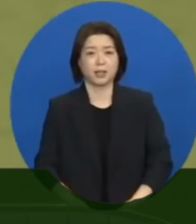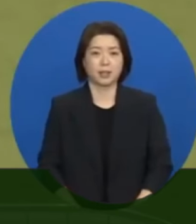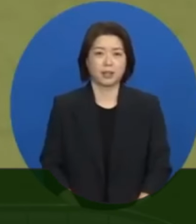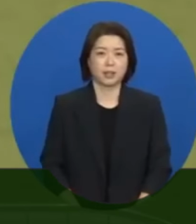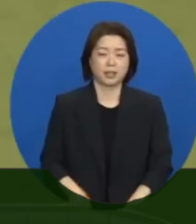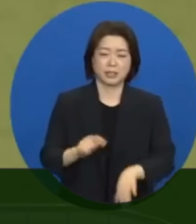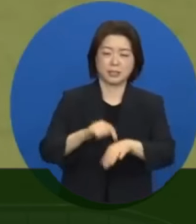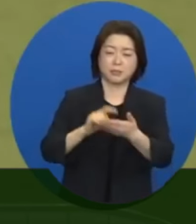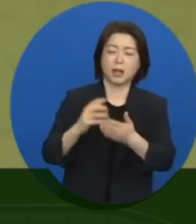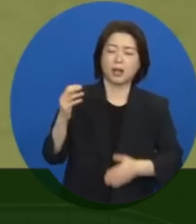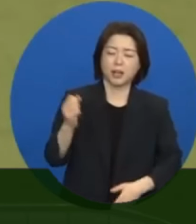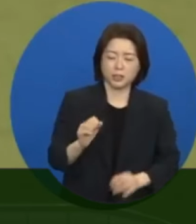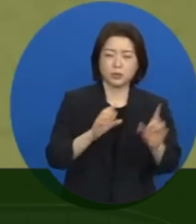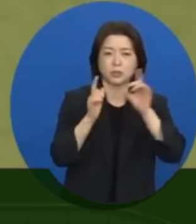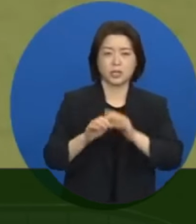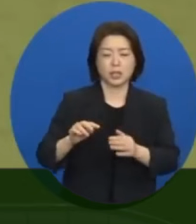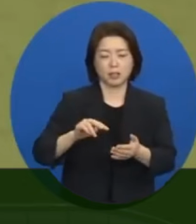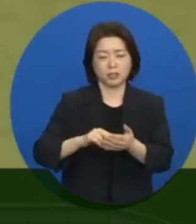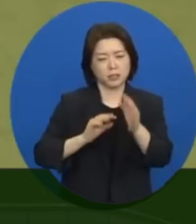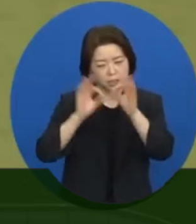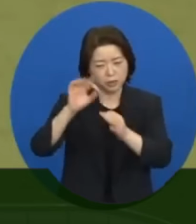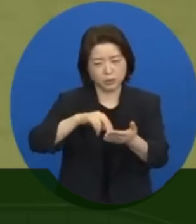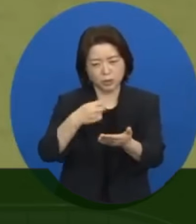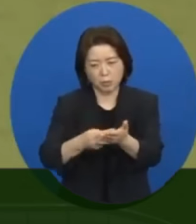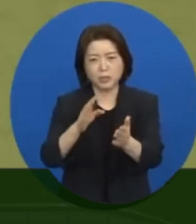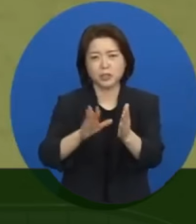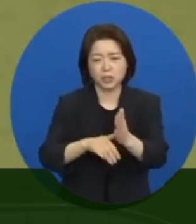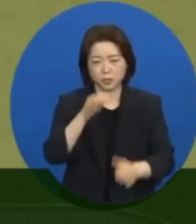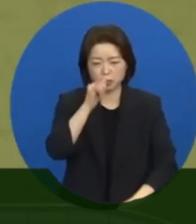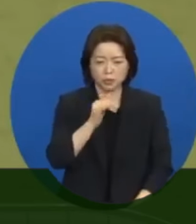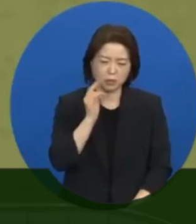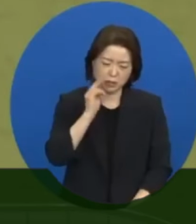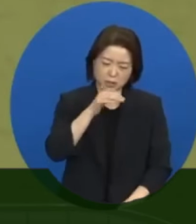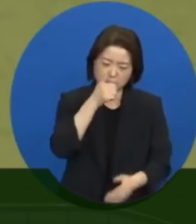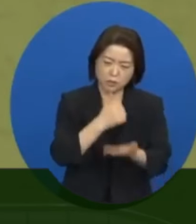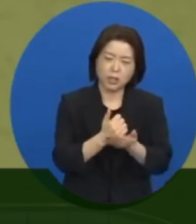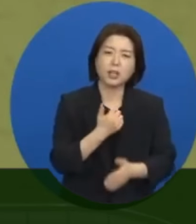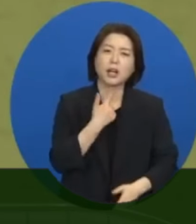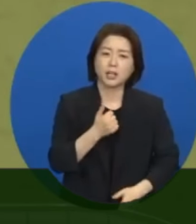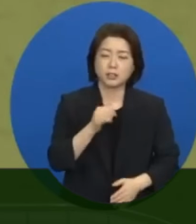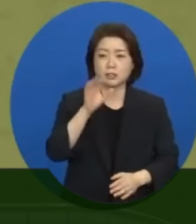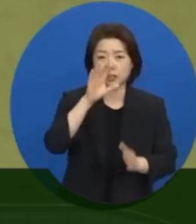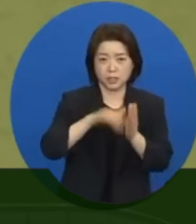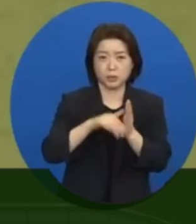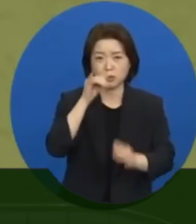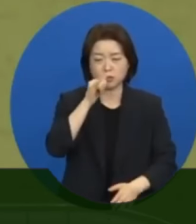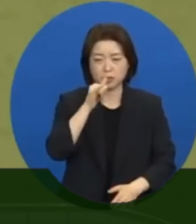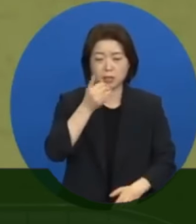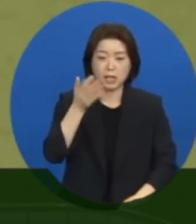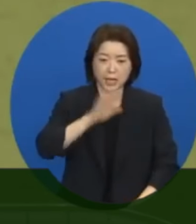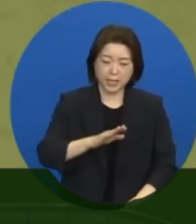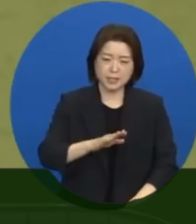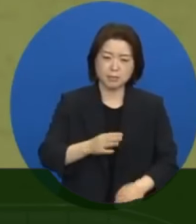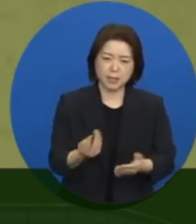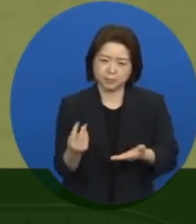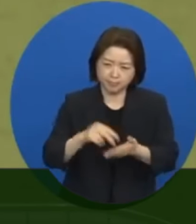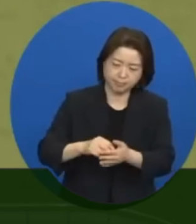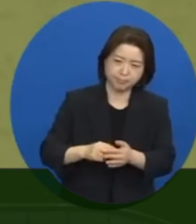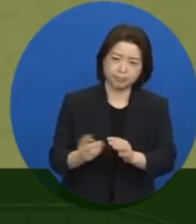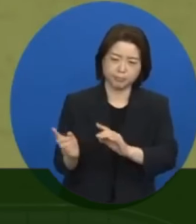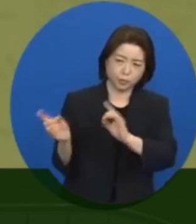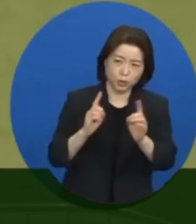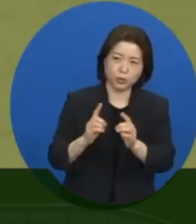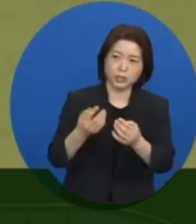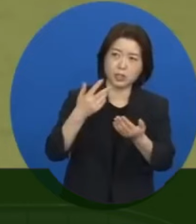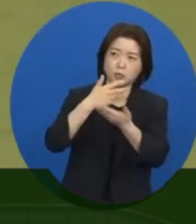살았어요 넘어질 때도 있었고 심각한 죄를 지을 때도 있었어요 그러나 다시 해보게 되었어요 그러면서 인생을 마감을